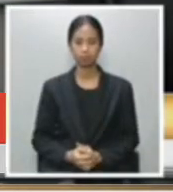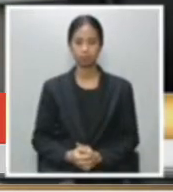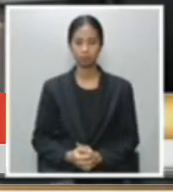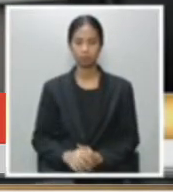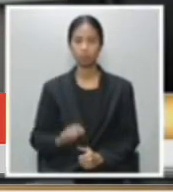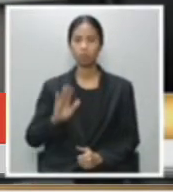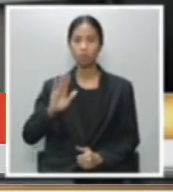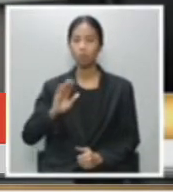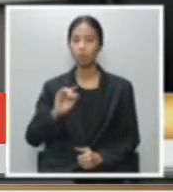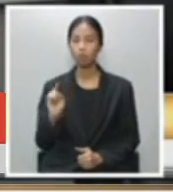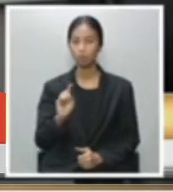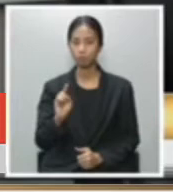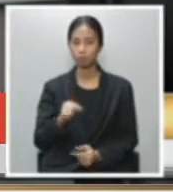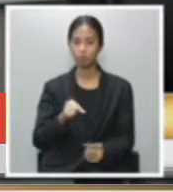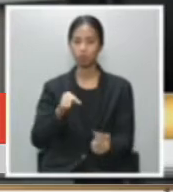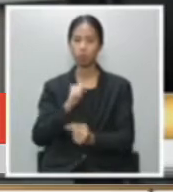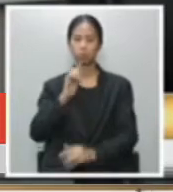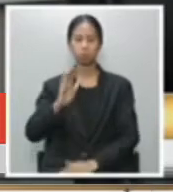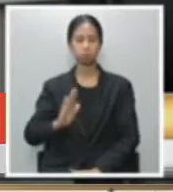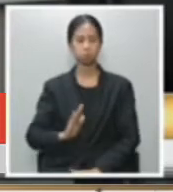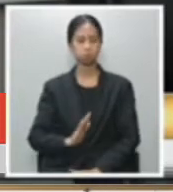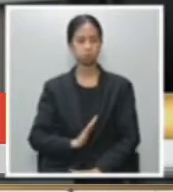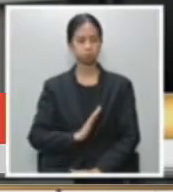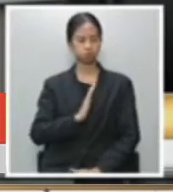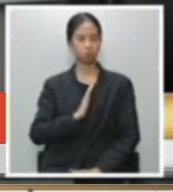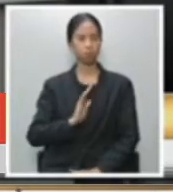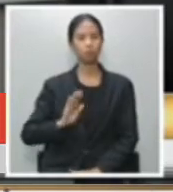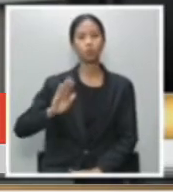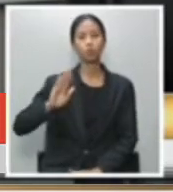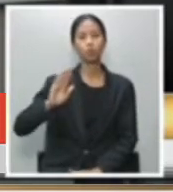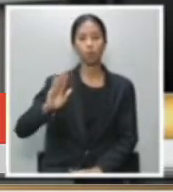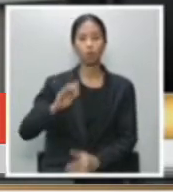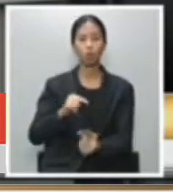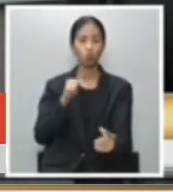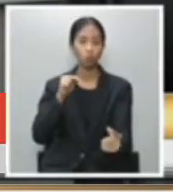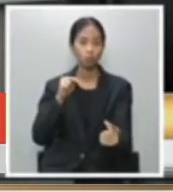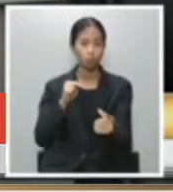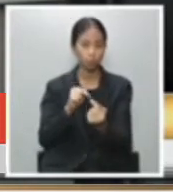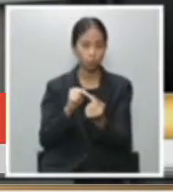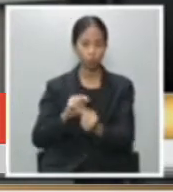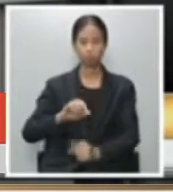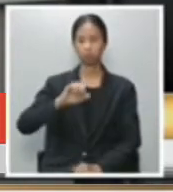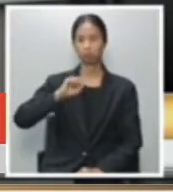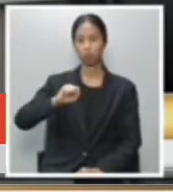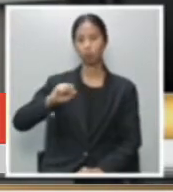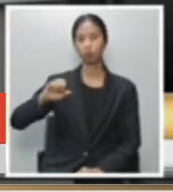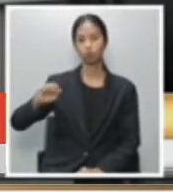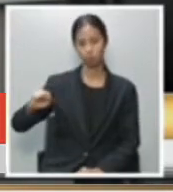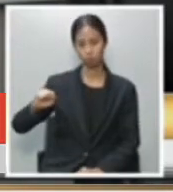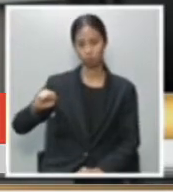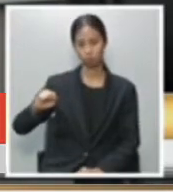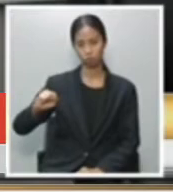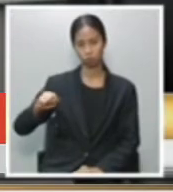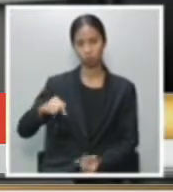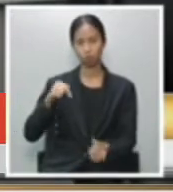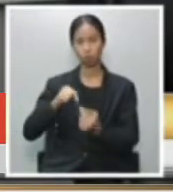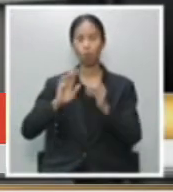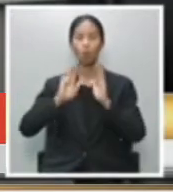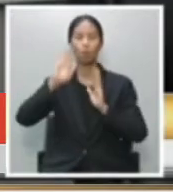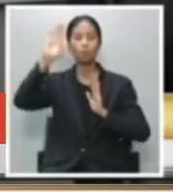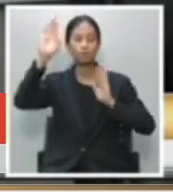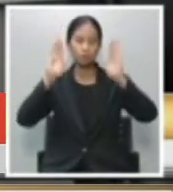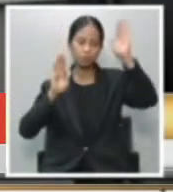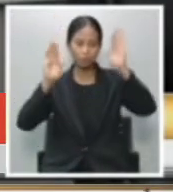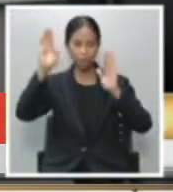ของศักดิ์ศรีเกียรติยศของความเป็นสมาชิกสภาผู้แทนราษฎรในระบอบประชาธิปไต